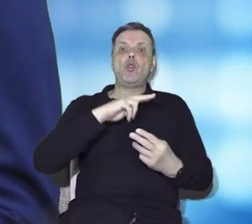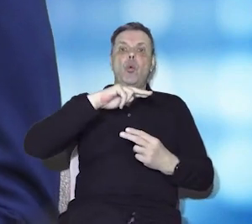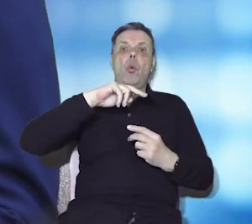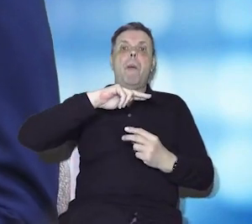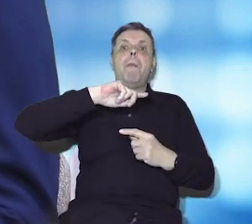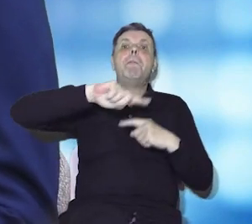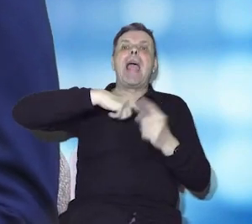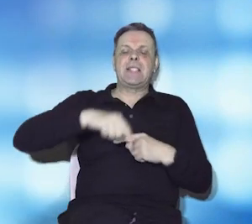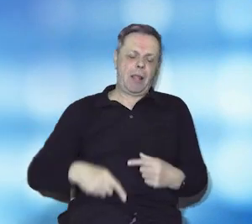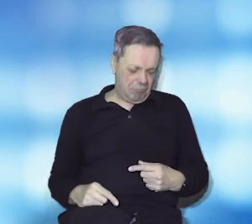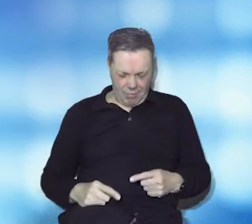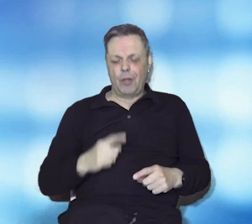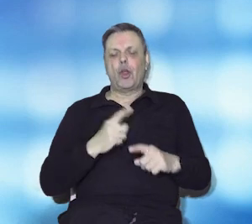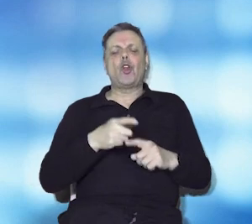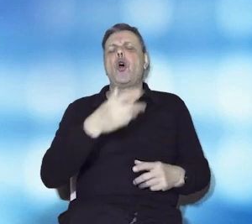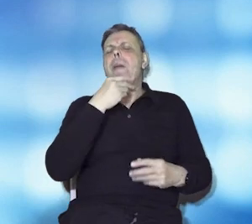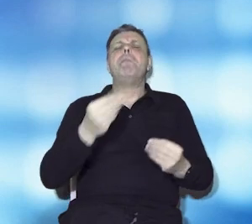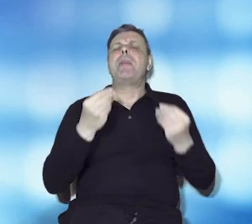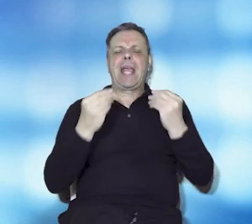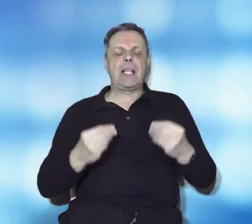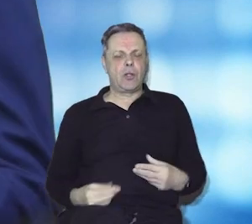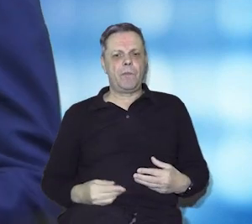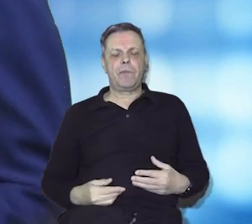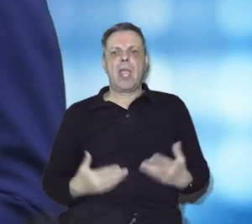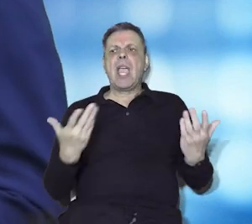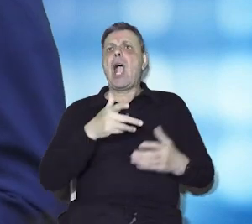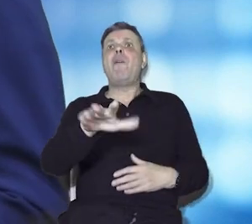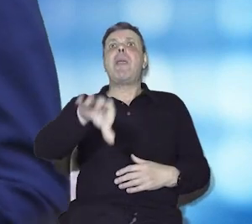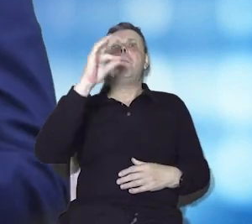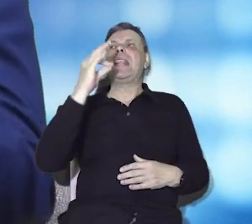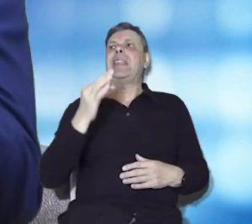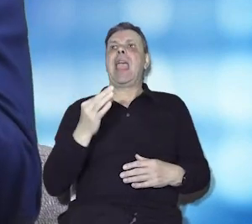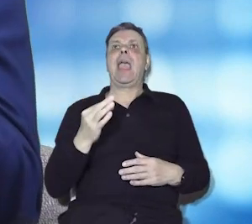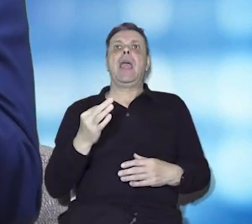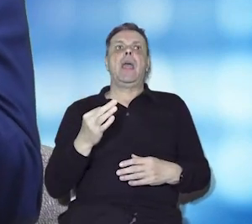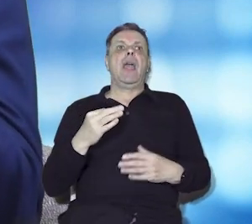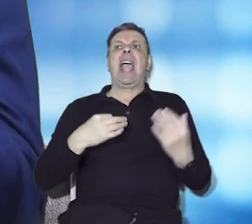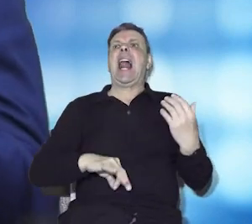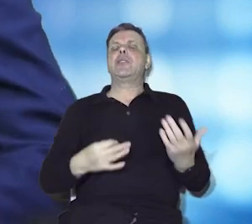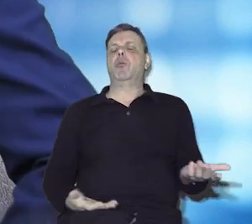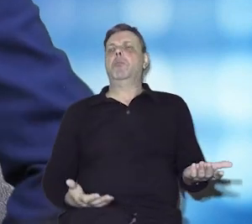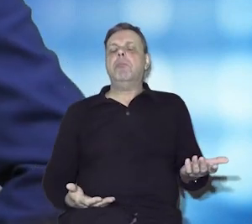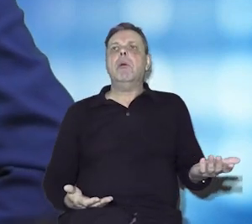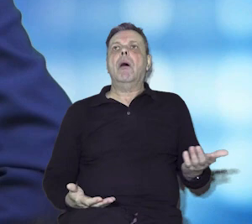To je to. Prekrasno. To je to. Da. A kako birate glazbu za nastup na ulici? Osjetite